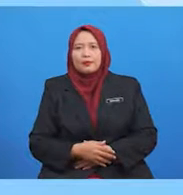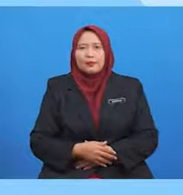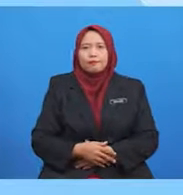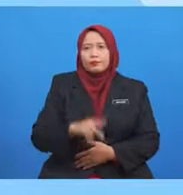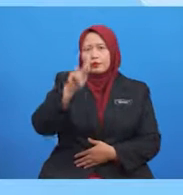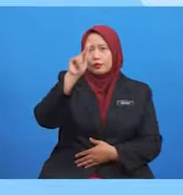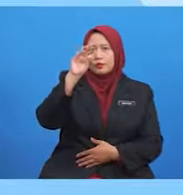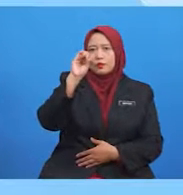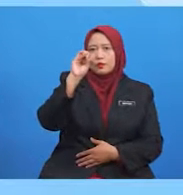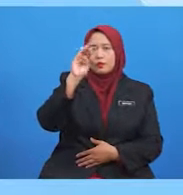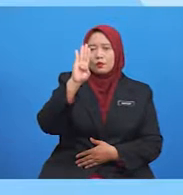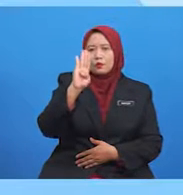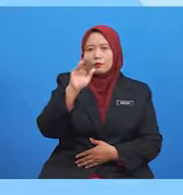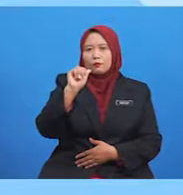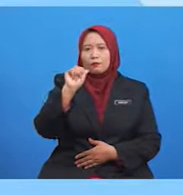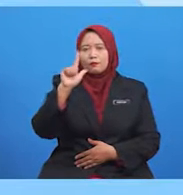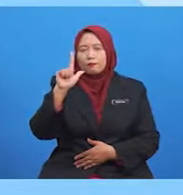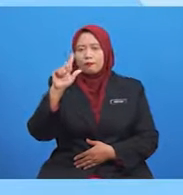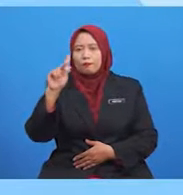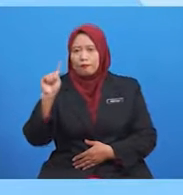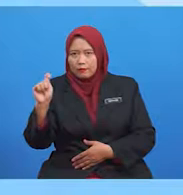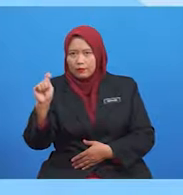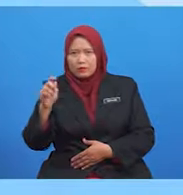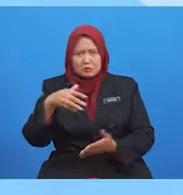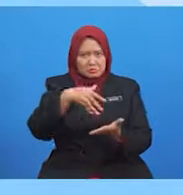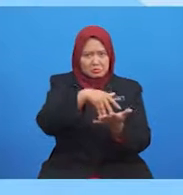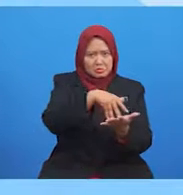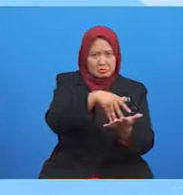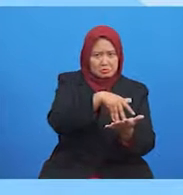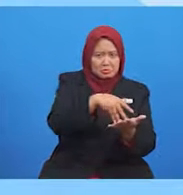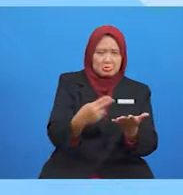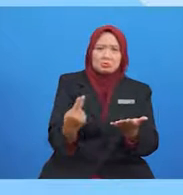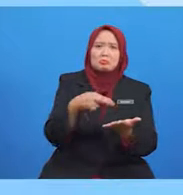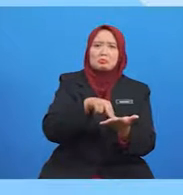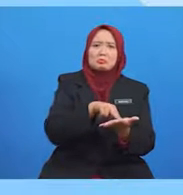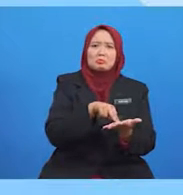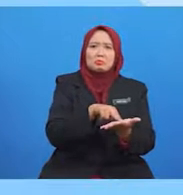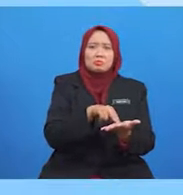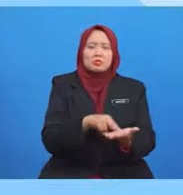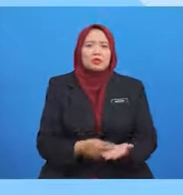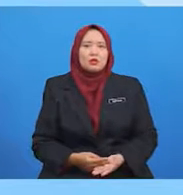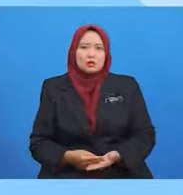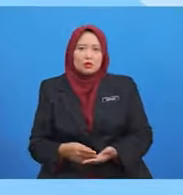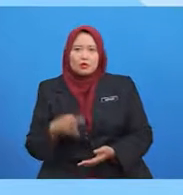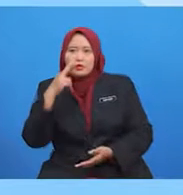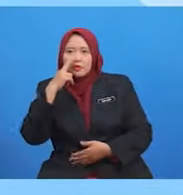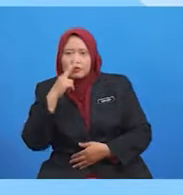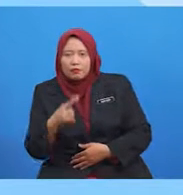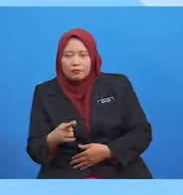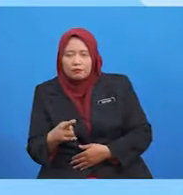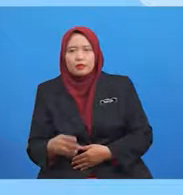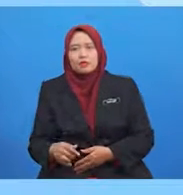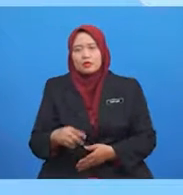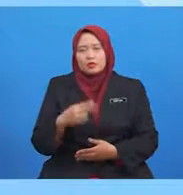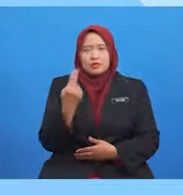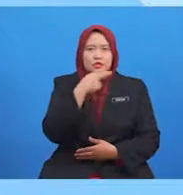Kobalt-60 yang nukleusnya tidak stabil akan mereput dan menghasilkan kobalt-60 yang nukleusnya